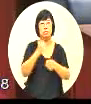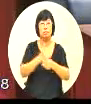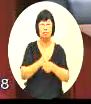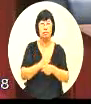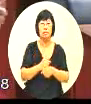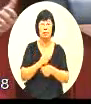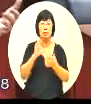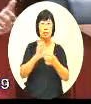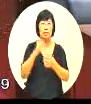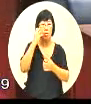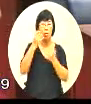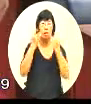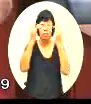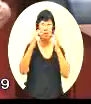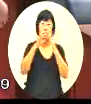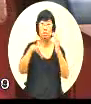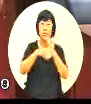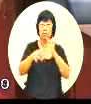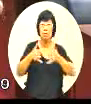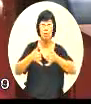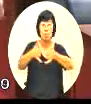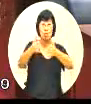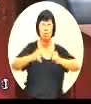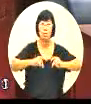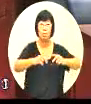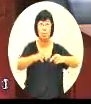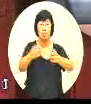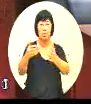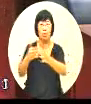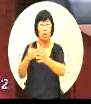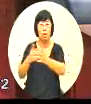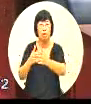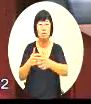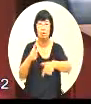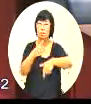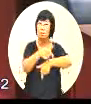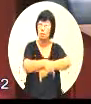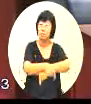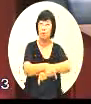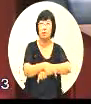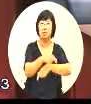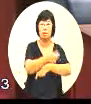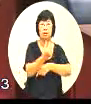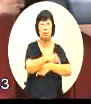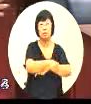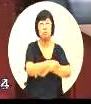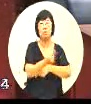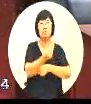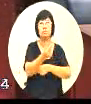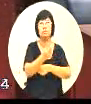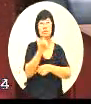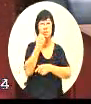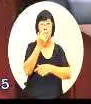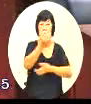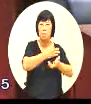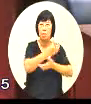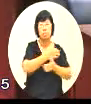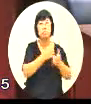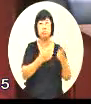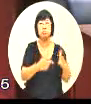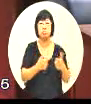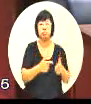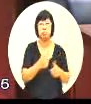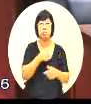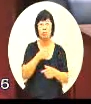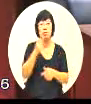以果菜市场如果路打通，那个北侧做好南侧，我们也不一定把它当作霸地哈来卖。我一直觉得我们